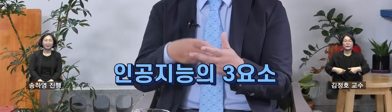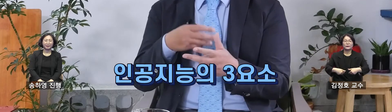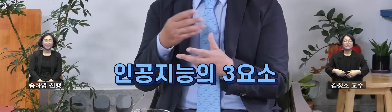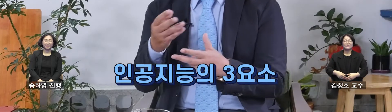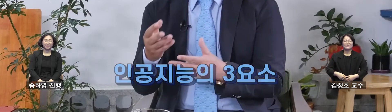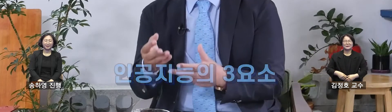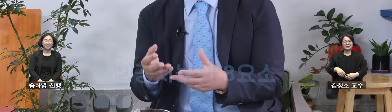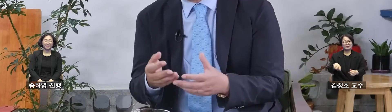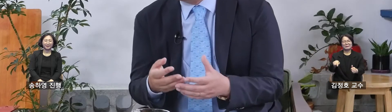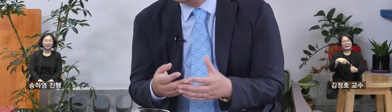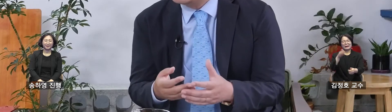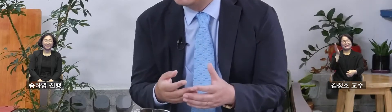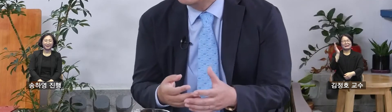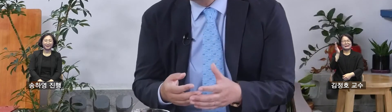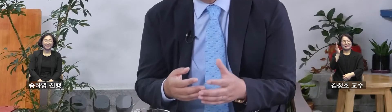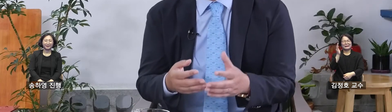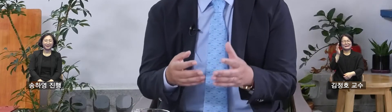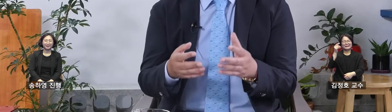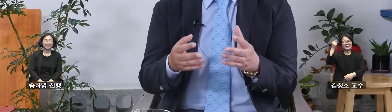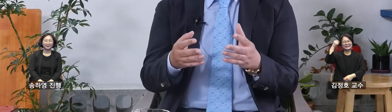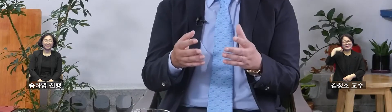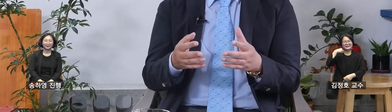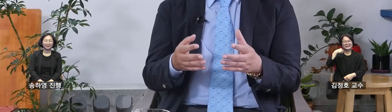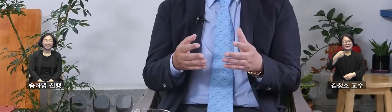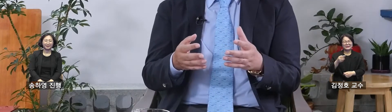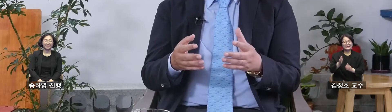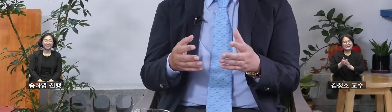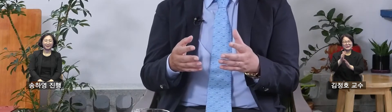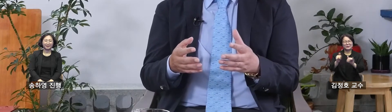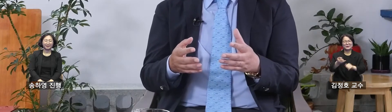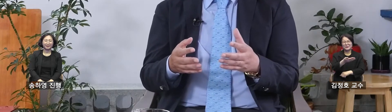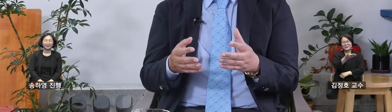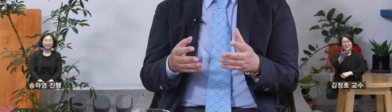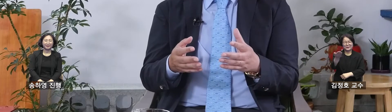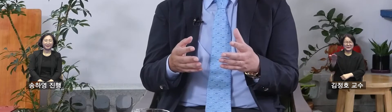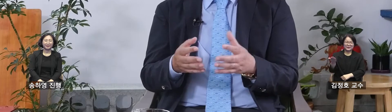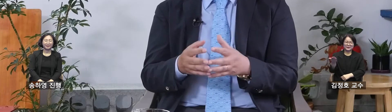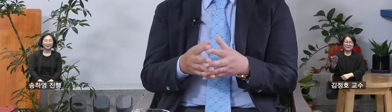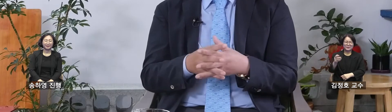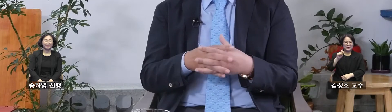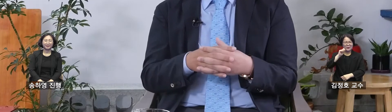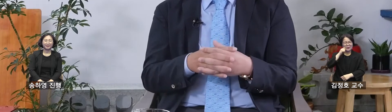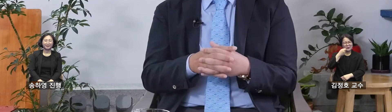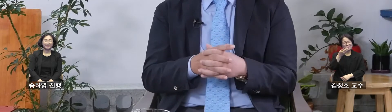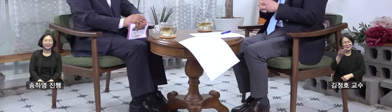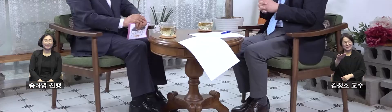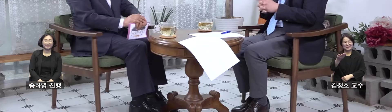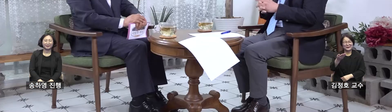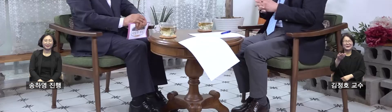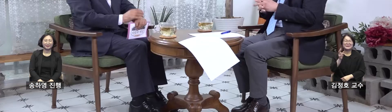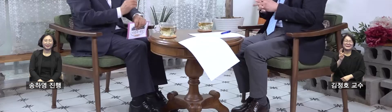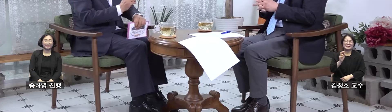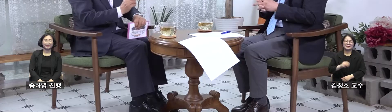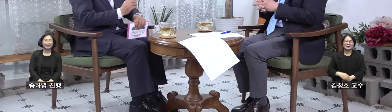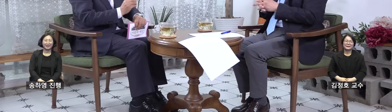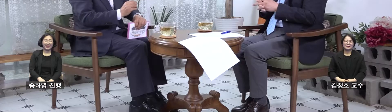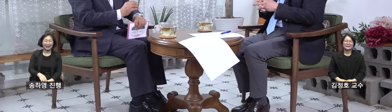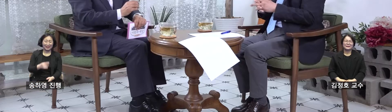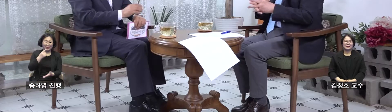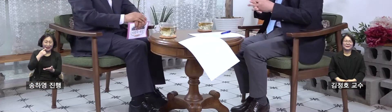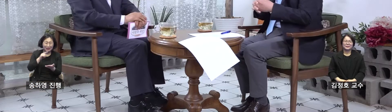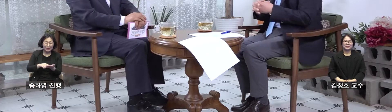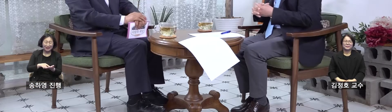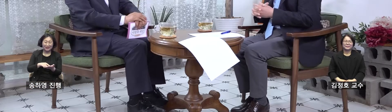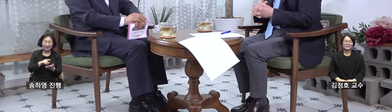꼭 강의 시간이 되는 것 같아서 시청자 여러분들한테 좀 어려움을 드릴지는 모르겠습니다만은 되도록 쉬운